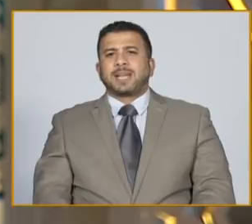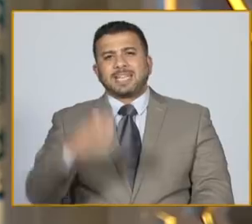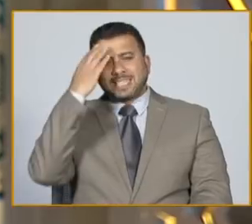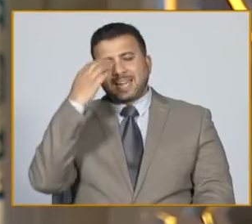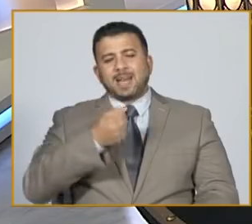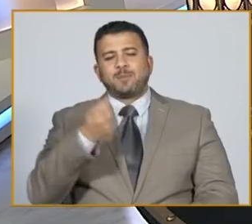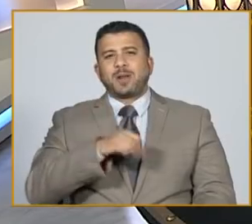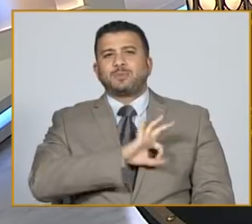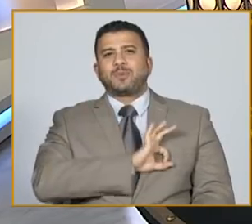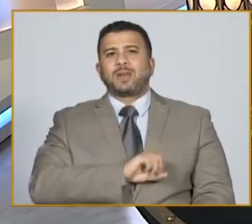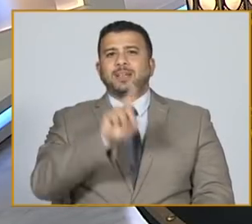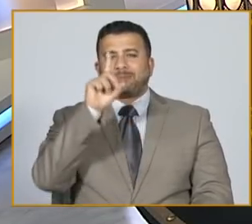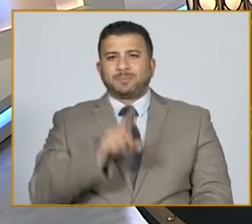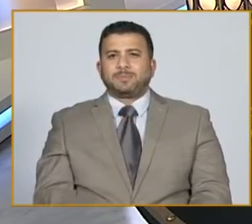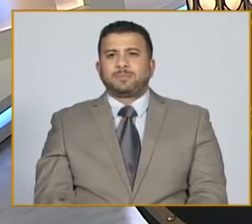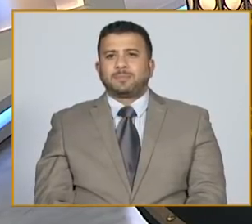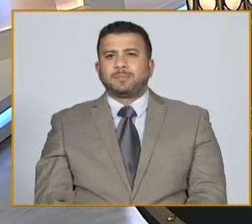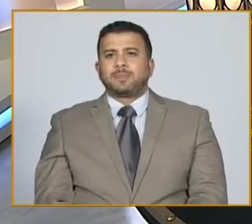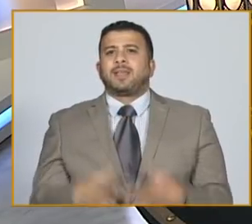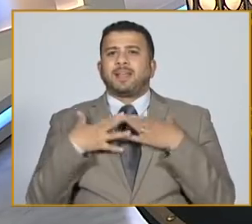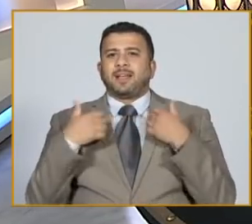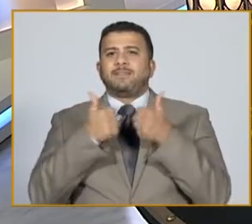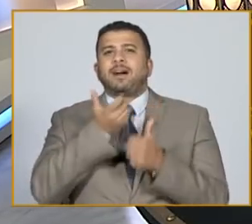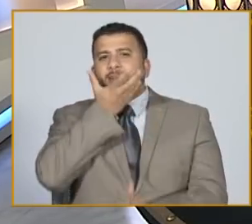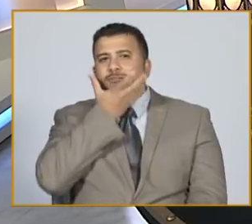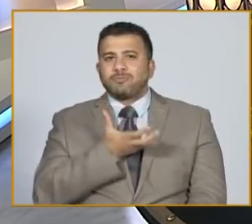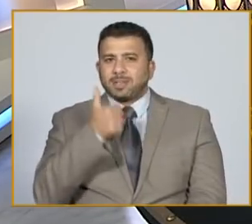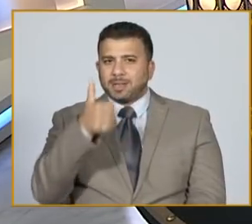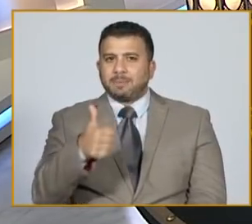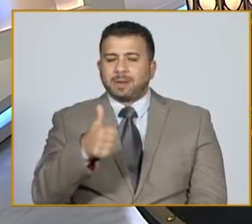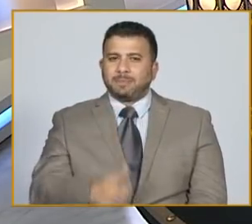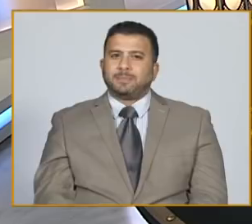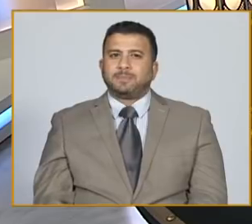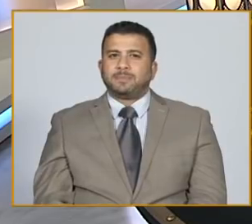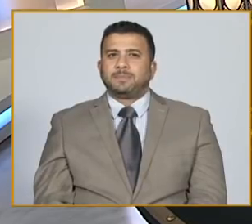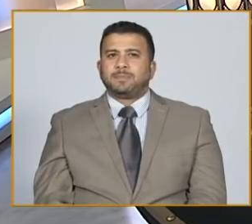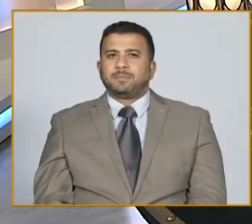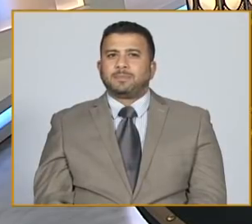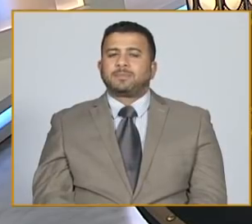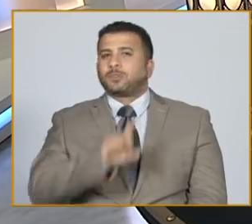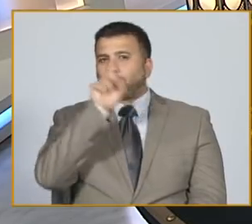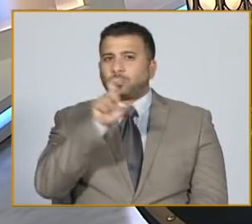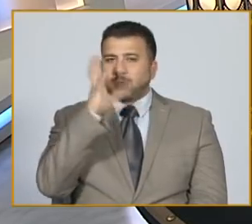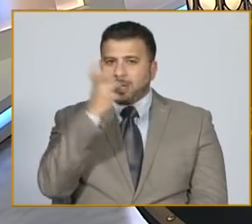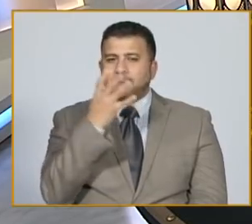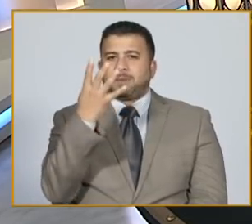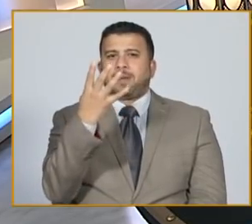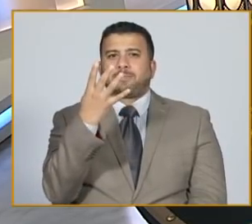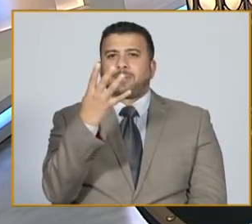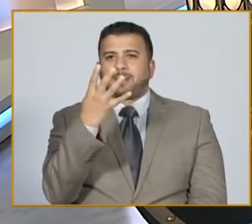وعليكم السلام ورحمة الله. شيخ كيف حالك؟ طيب حالك يا علي. بس شيخ عندي أربعة أسئلة.